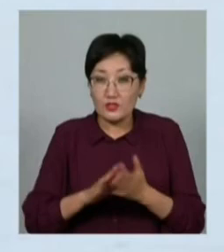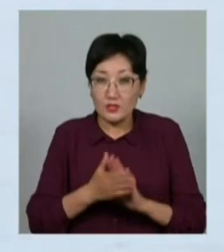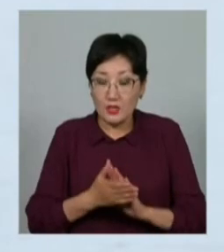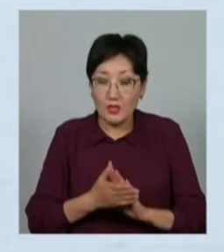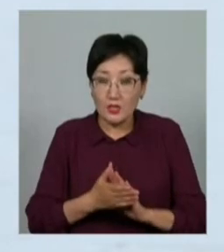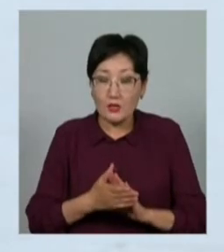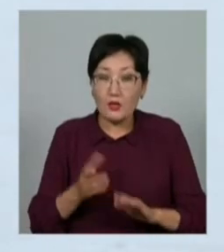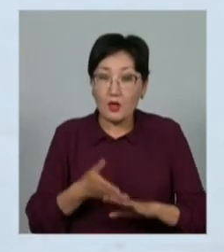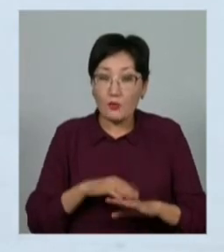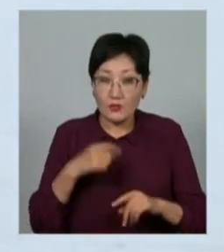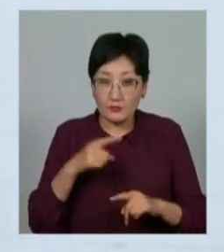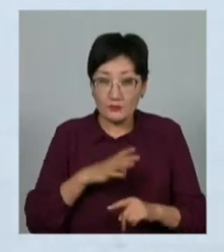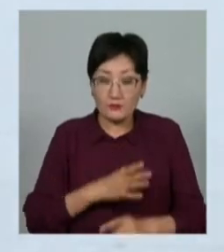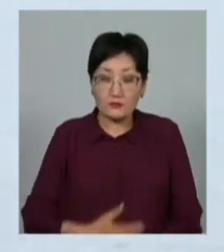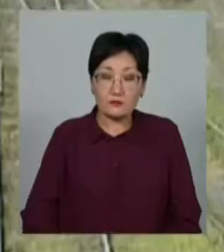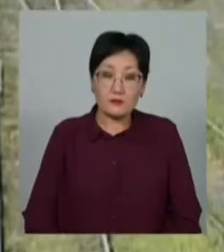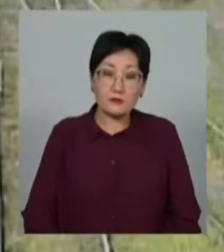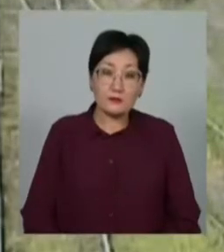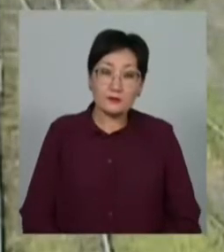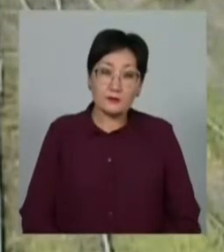ауыр екенін айтады.